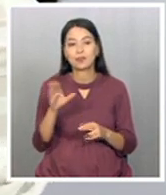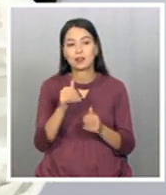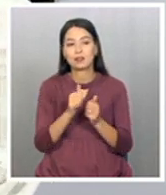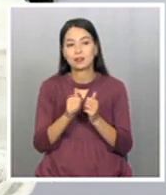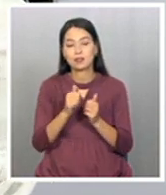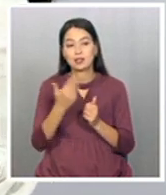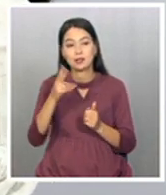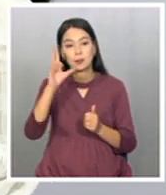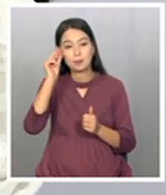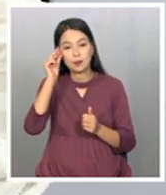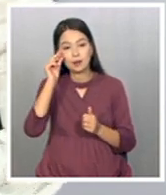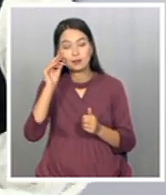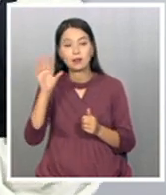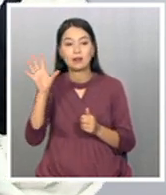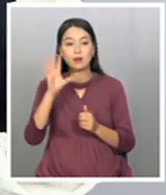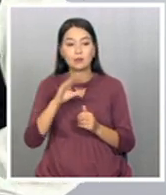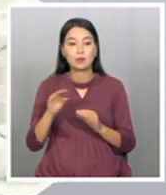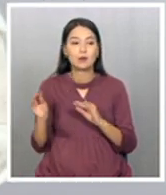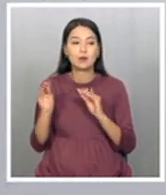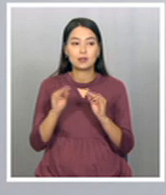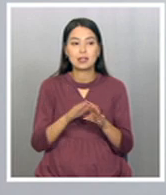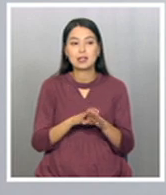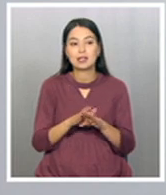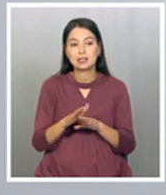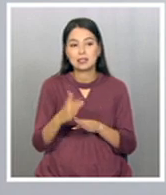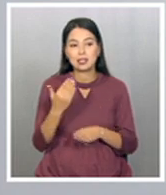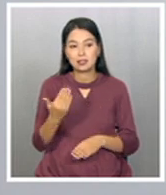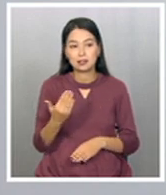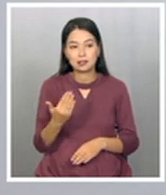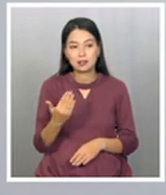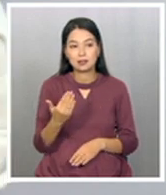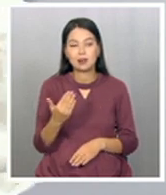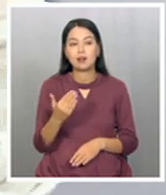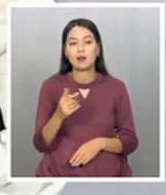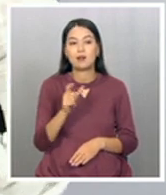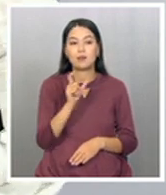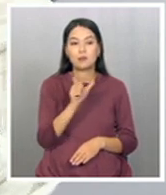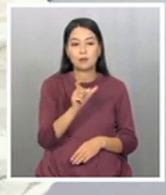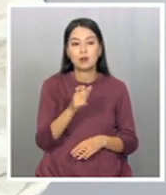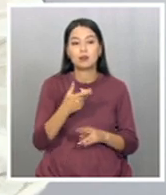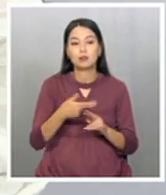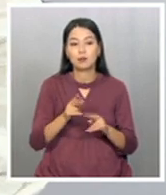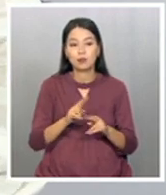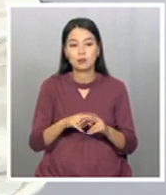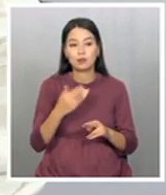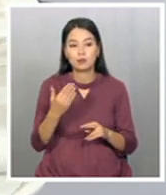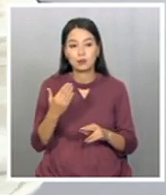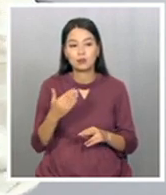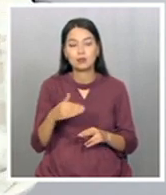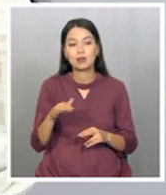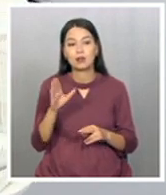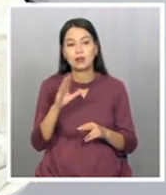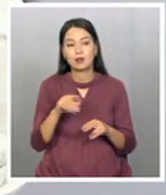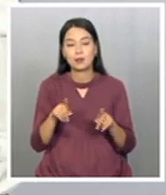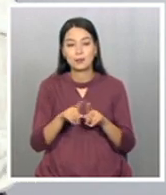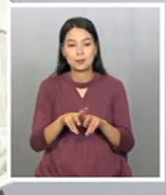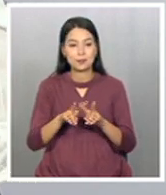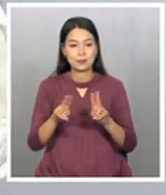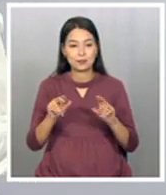бізде нормаль векторлар, енді екі түзу бізде параллель болады, онда қандай шарт орындалу керек?